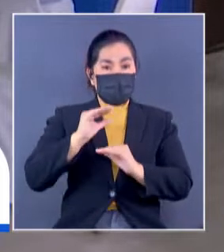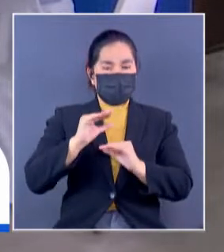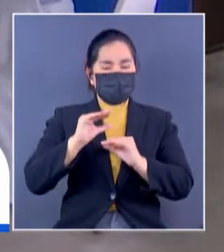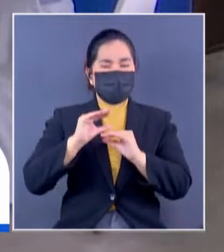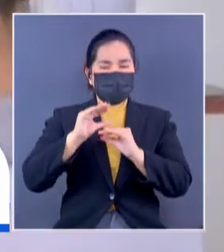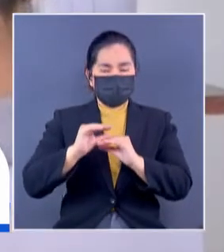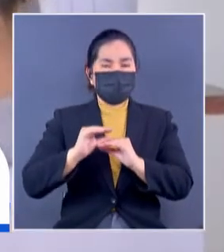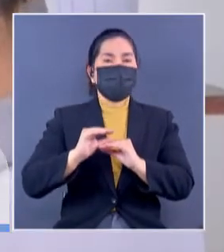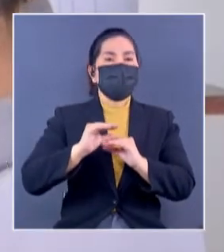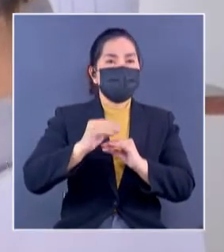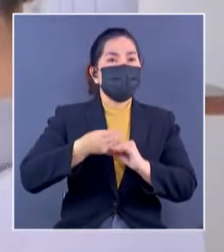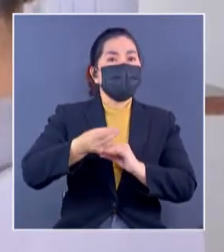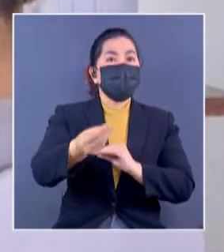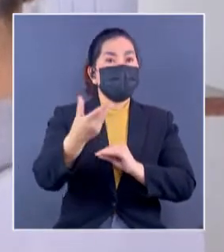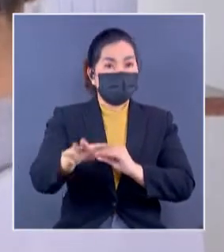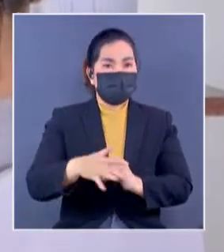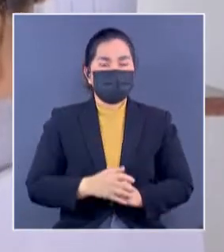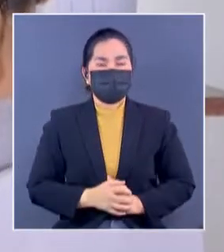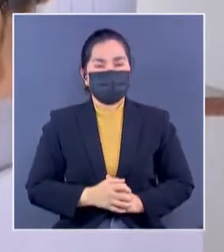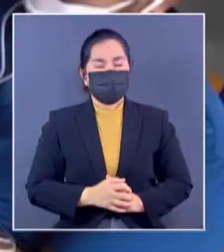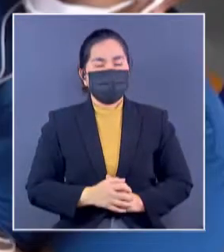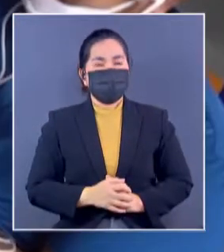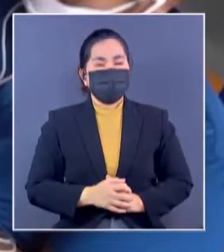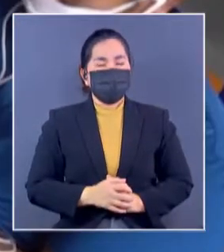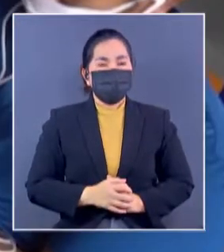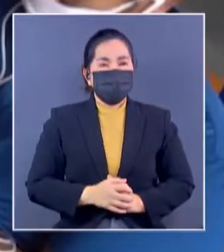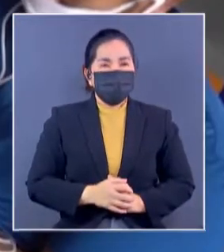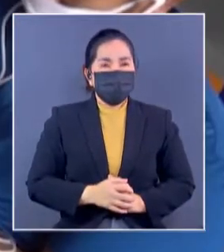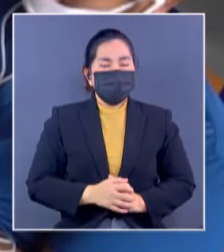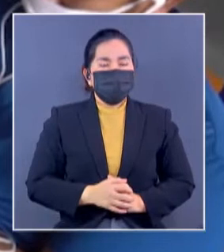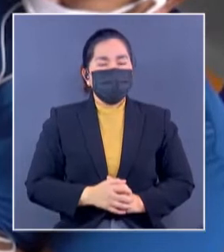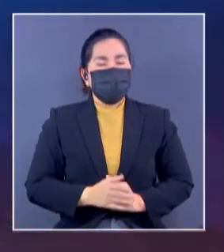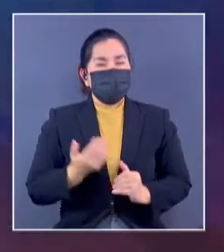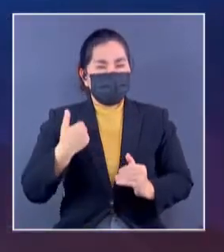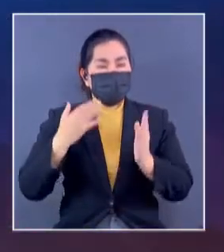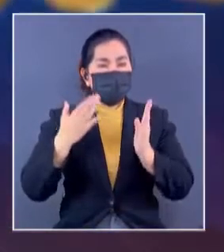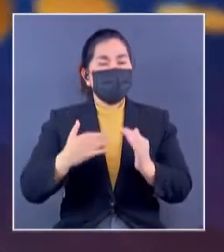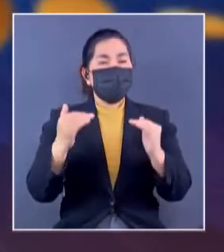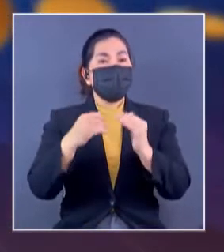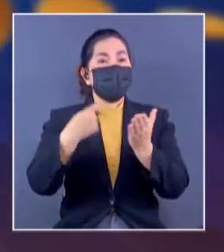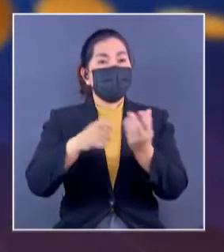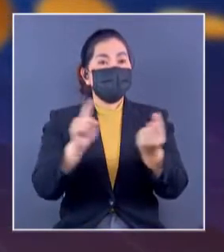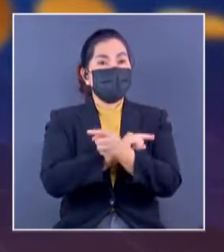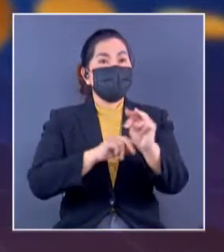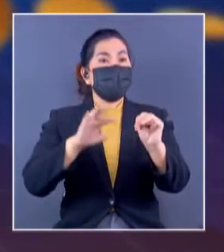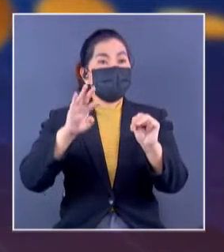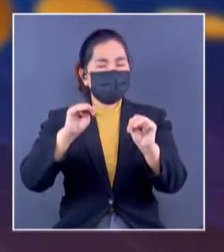กินจำนวนของผู้ประกันตนที่ชำระเงินสมทบไว้ล่วงหน้านะครับโดยมีผู้ประกันตนจ่ายเงินสมทบเกินจำนว